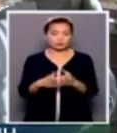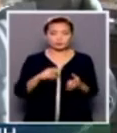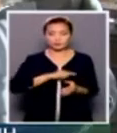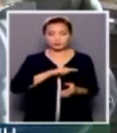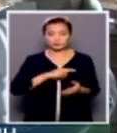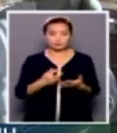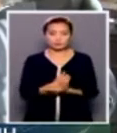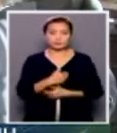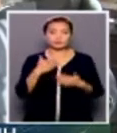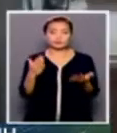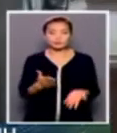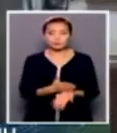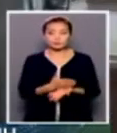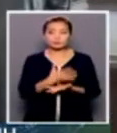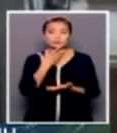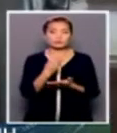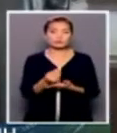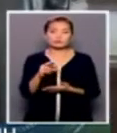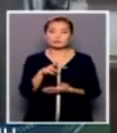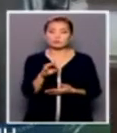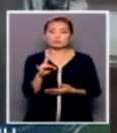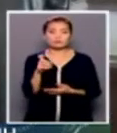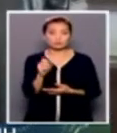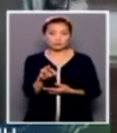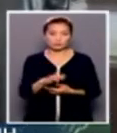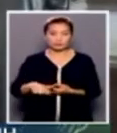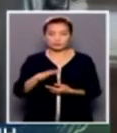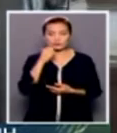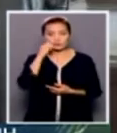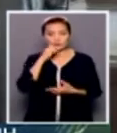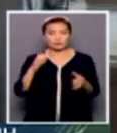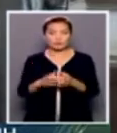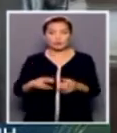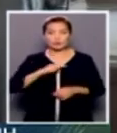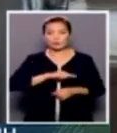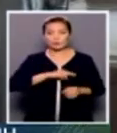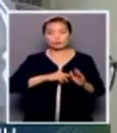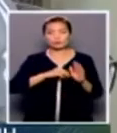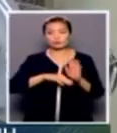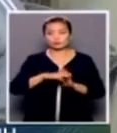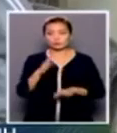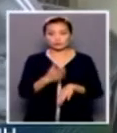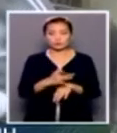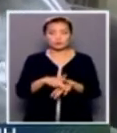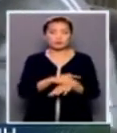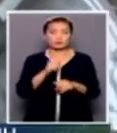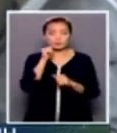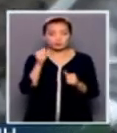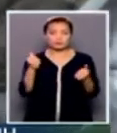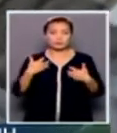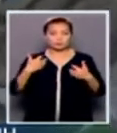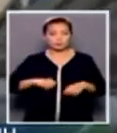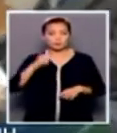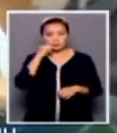жұмысына табыс тіледі. Өз кезегінде Өмірзақ Озғанбаев облыстық ардагерлер ұйымының жұмысына оң баға беріп, ел ертең үшін тер